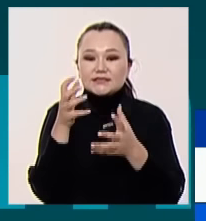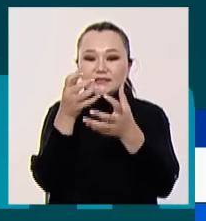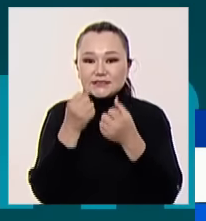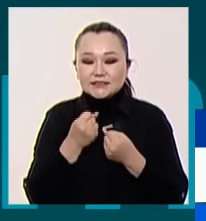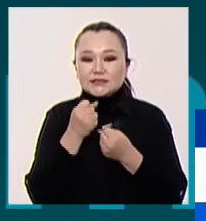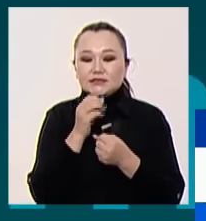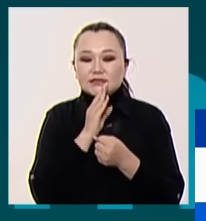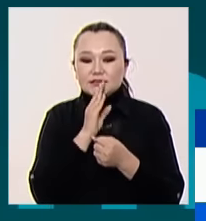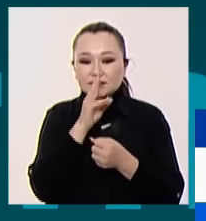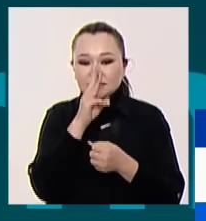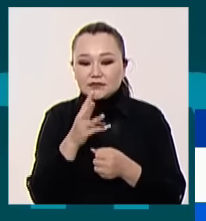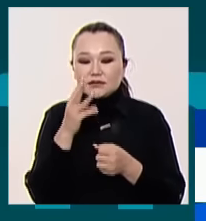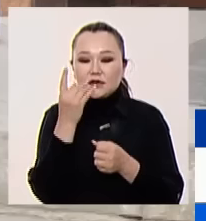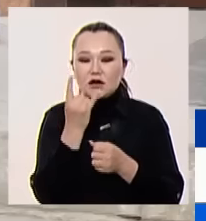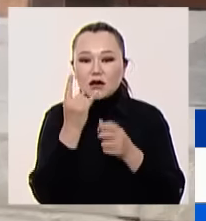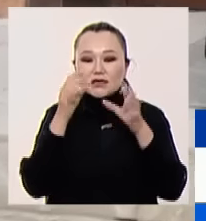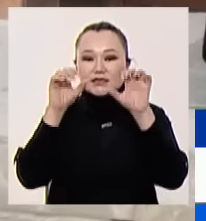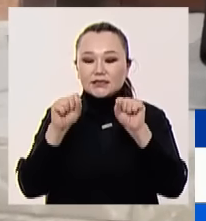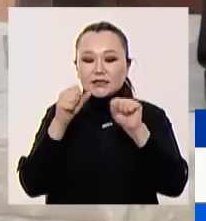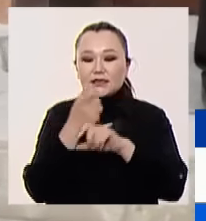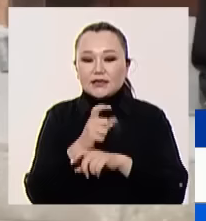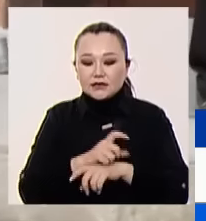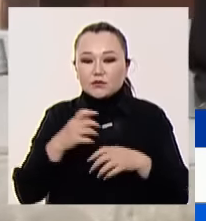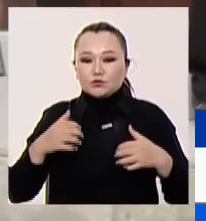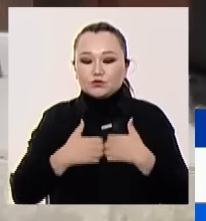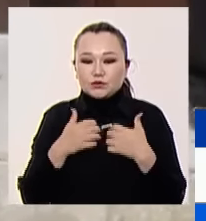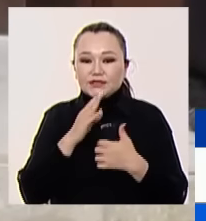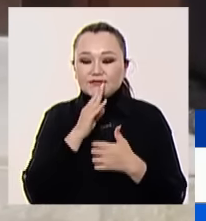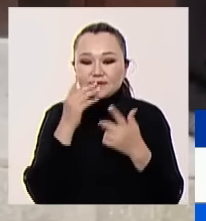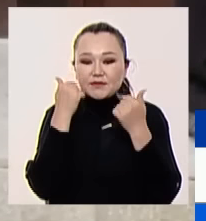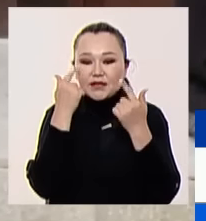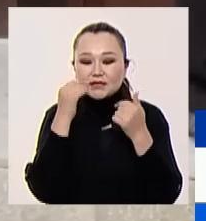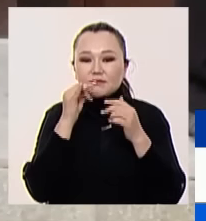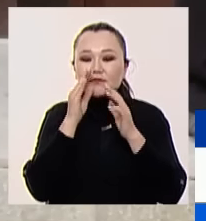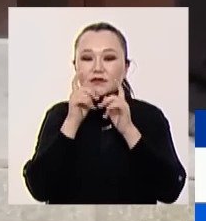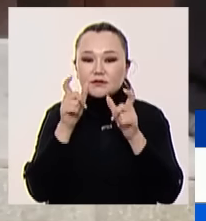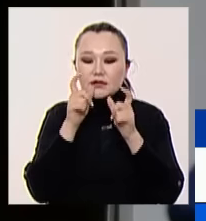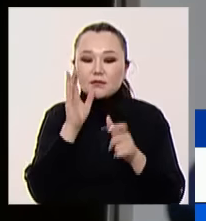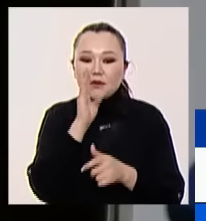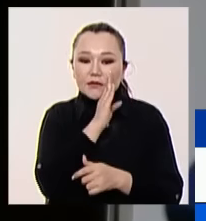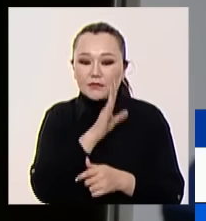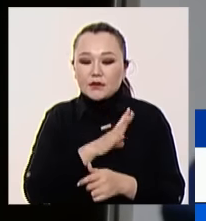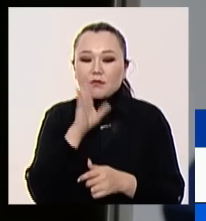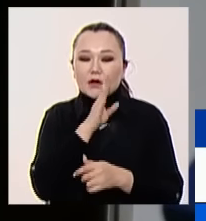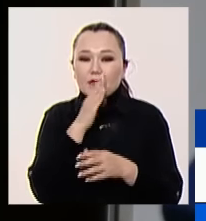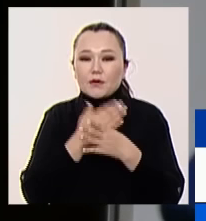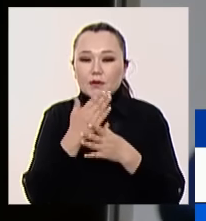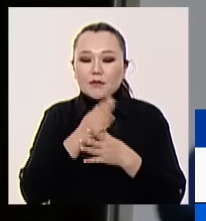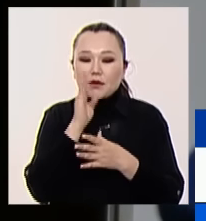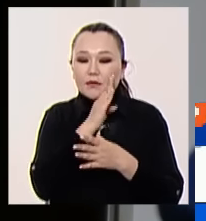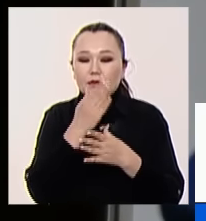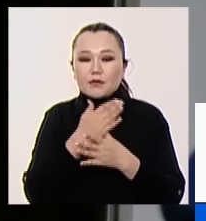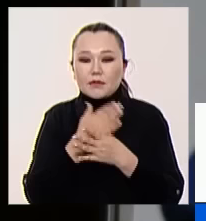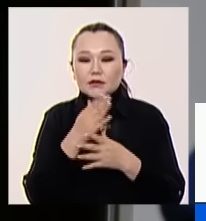3-летнюю девочку с оконной рамы. Очевидцы говорят, что перепуганная девочка плакала и звала на помощь маму. Мама, помоги,